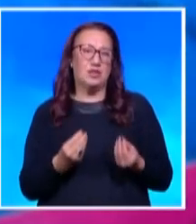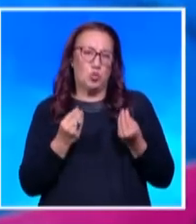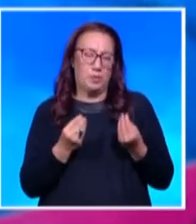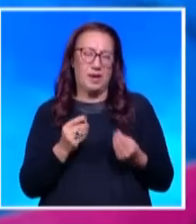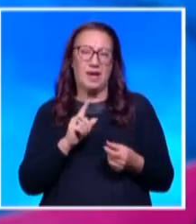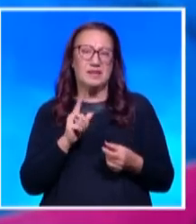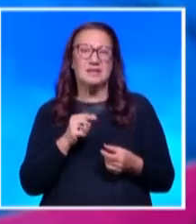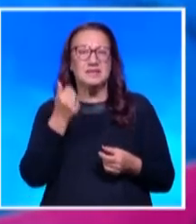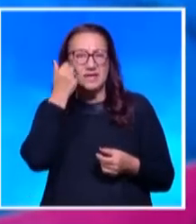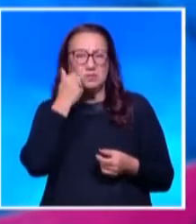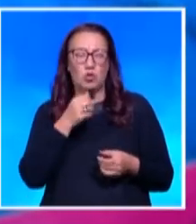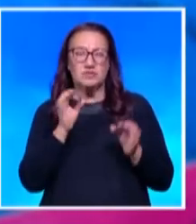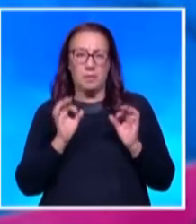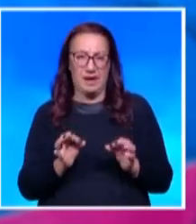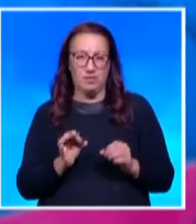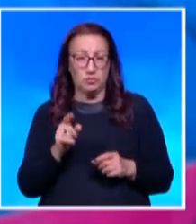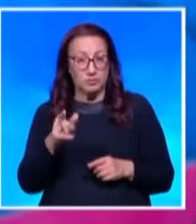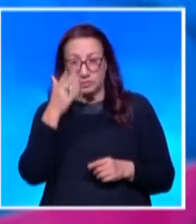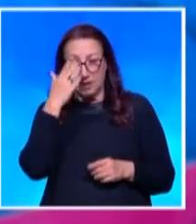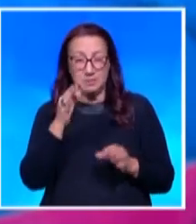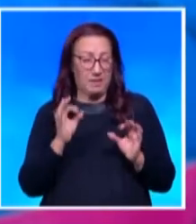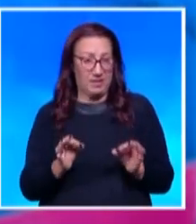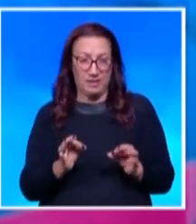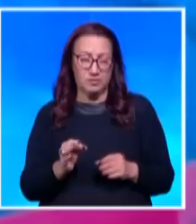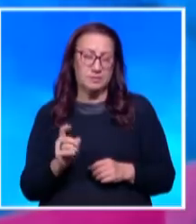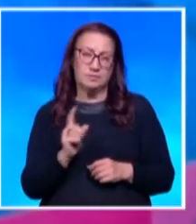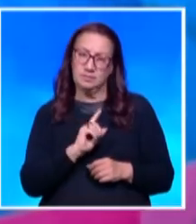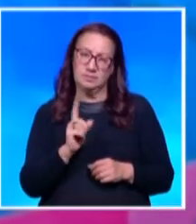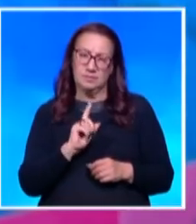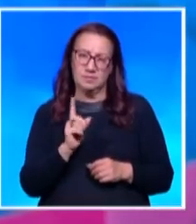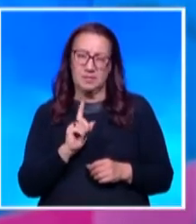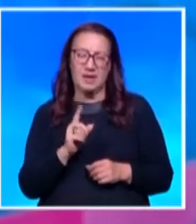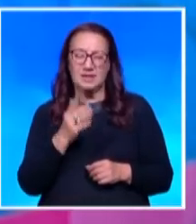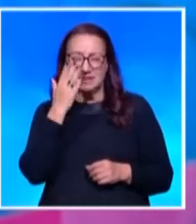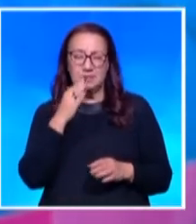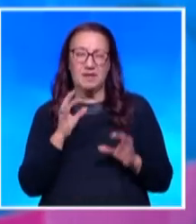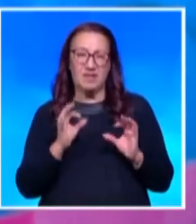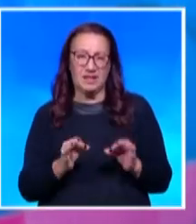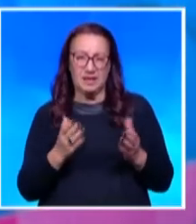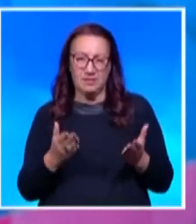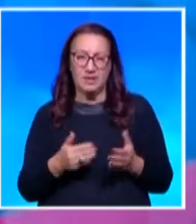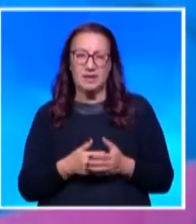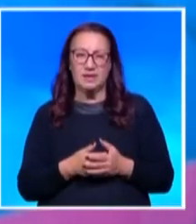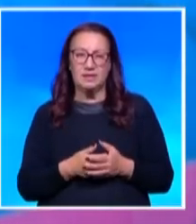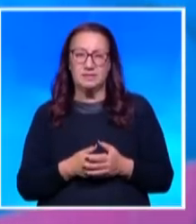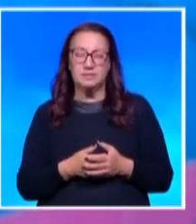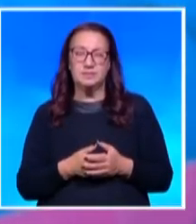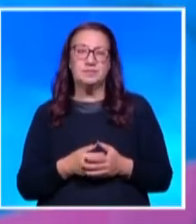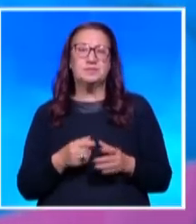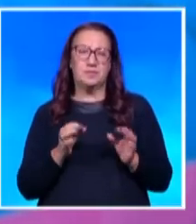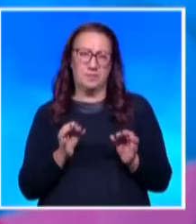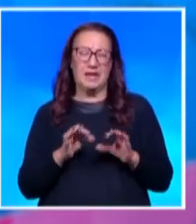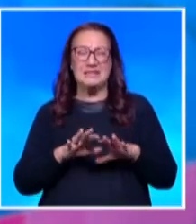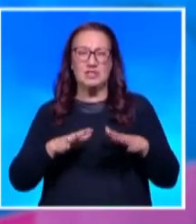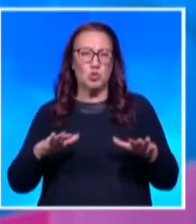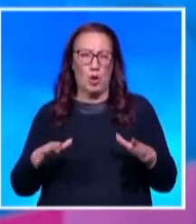прилагат правилно справедливи ли са по никакъв начин не биха могли да бъдат справедливи не биха могли да бъдат справедливи и в ситуацията в която